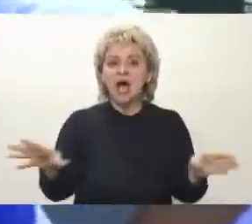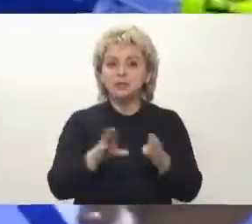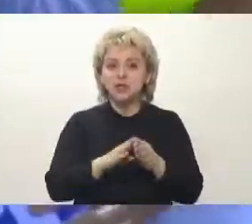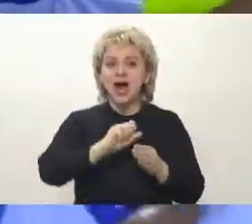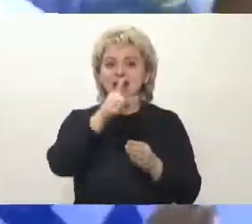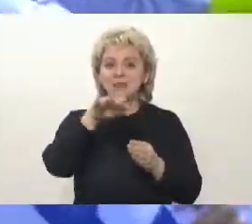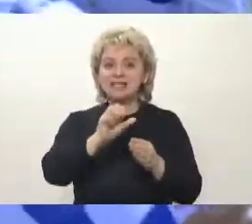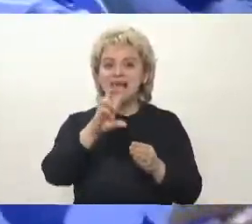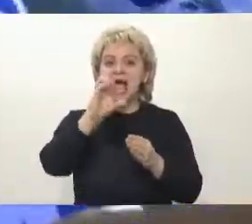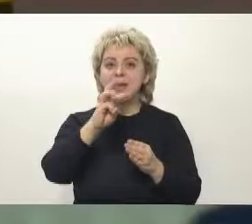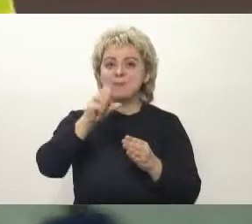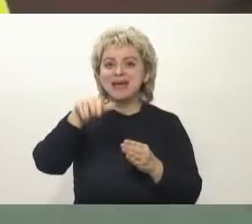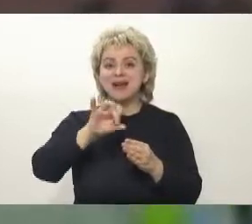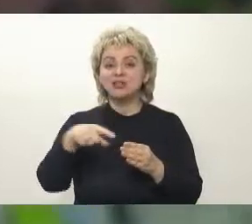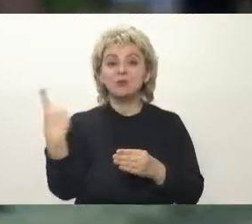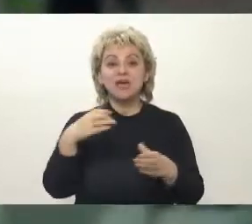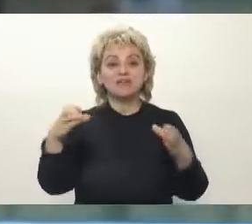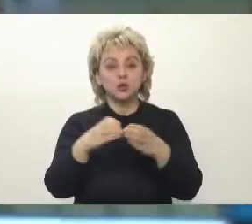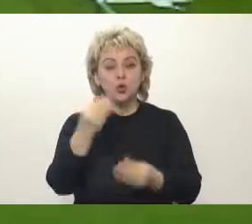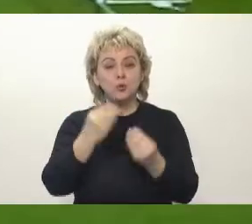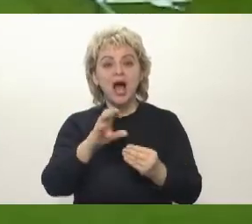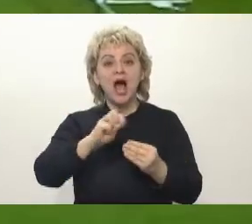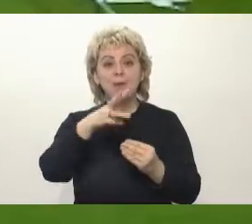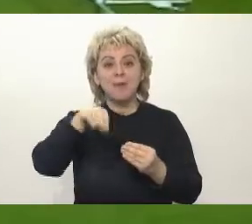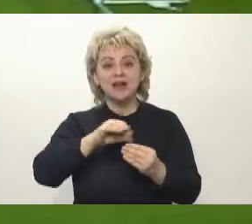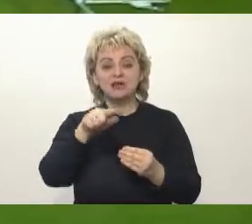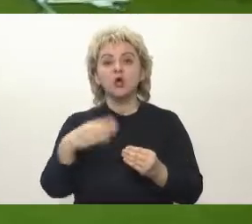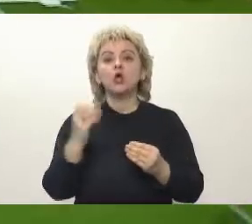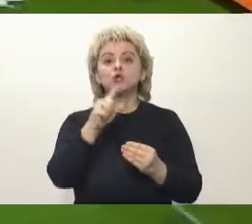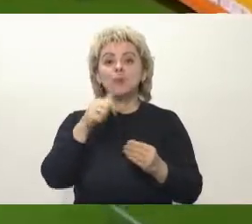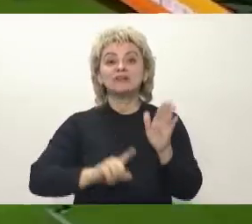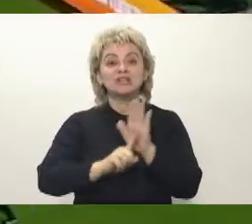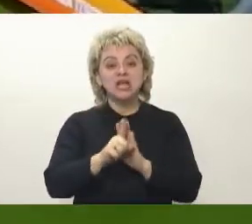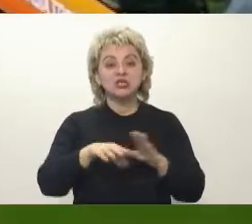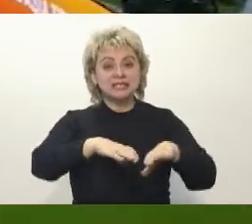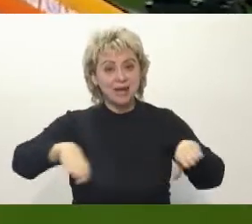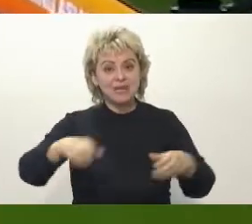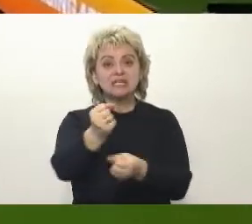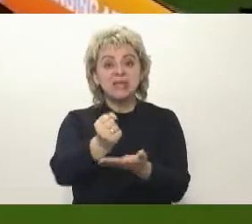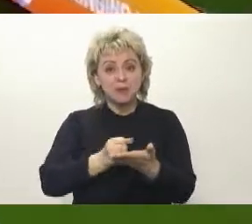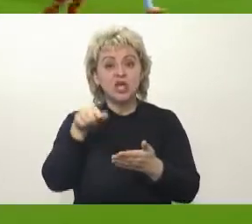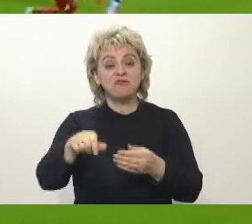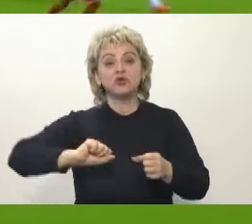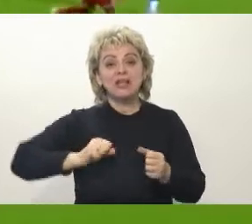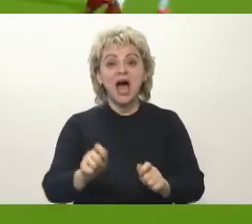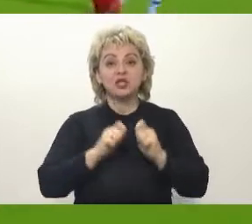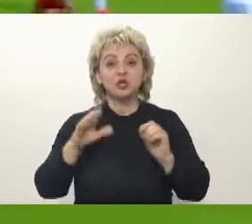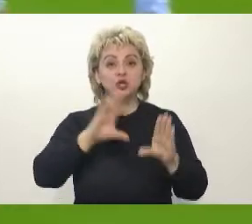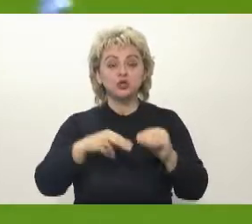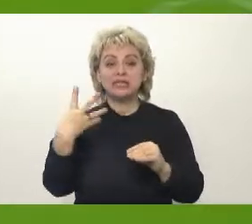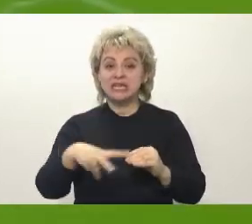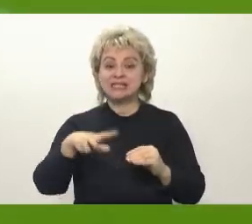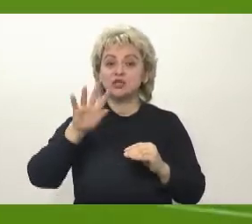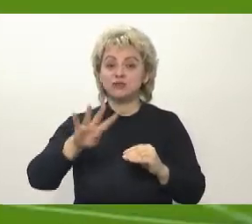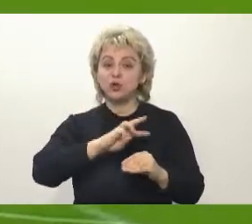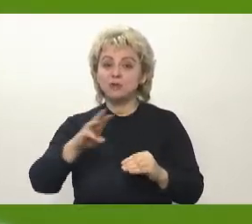Арабских Эмиратах. Правда, первый групповой матч с командой Омана Шамуродов начал на скамейке запасных. А его товарищи открыли счет на 34-й